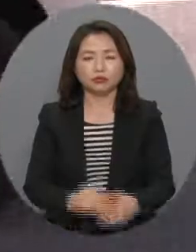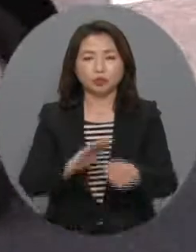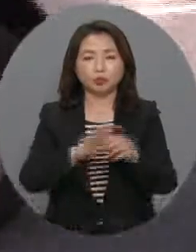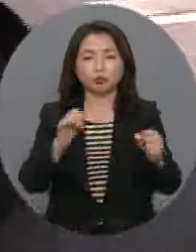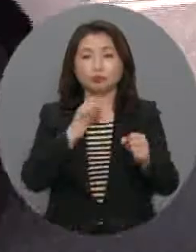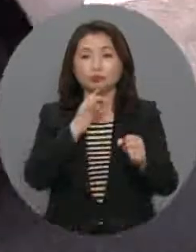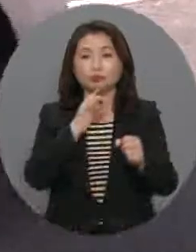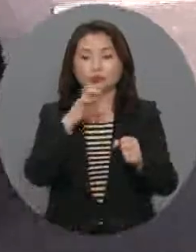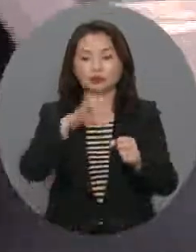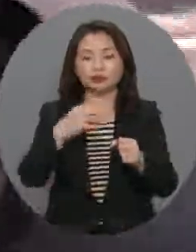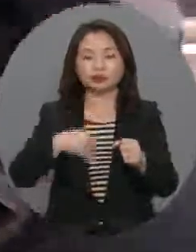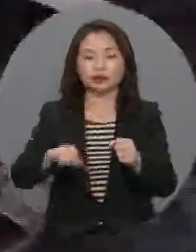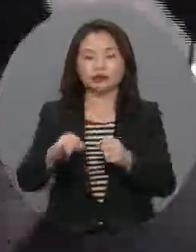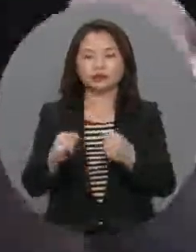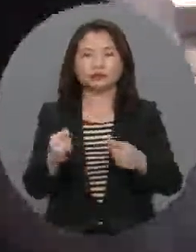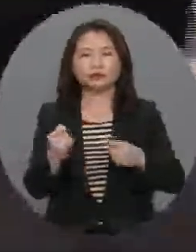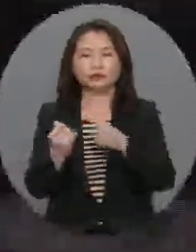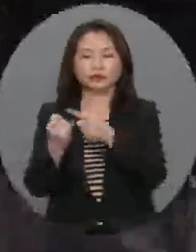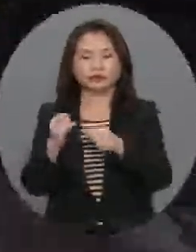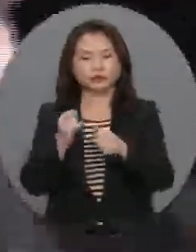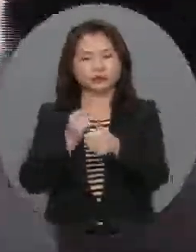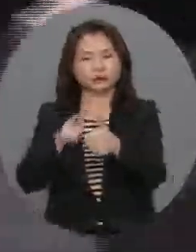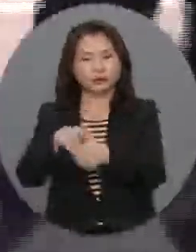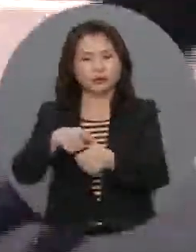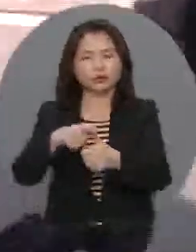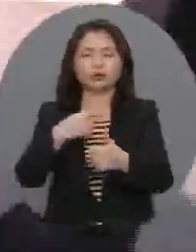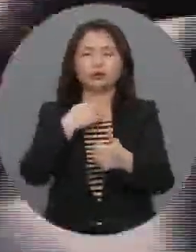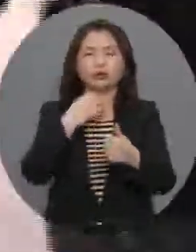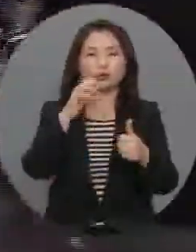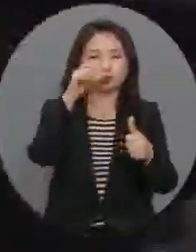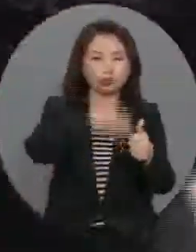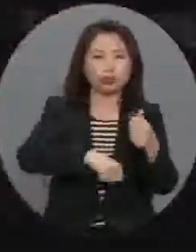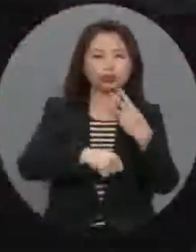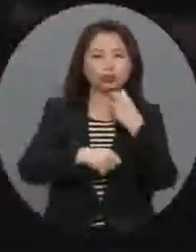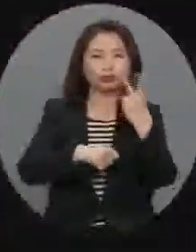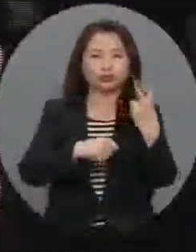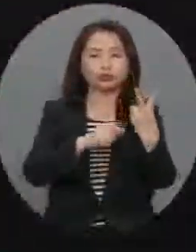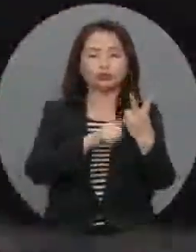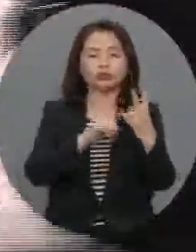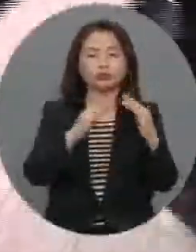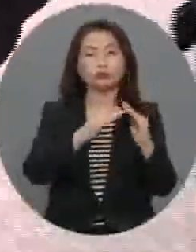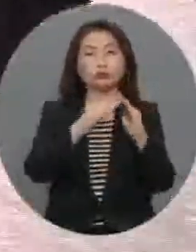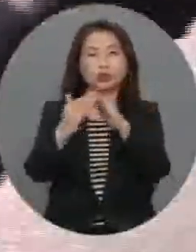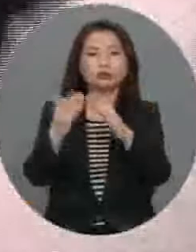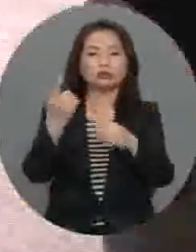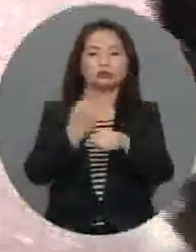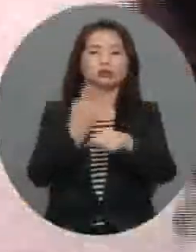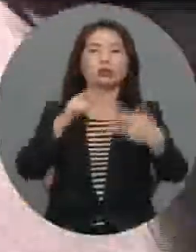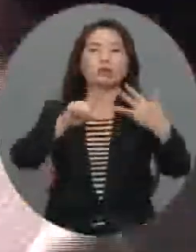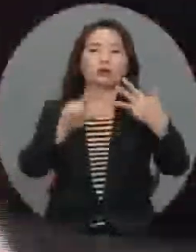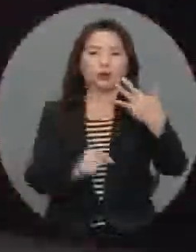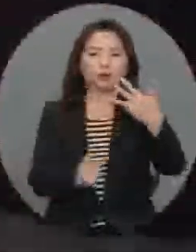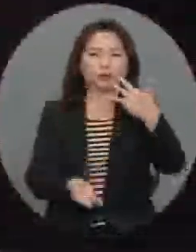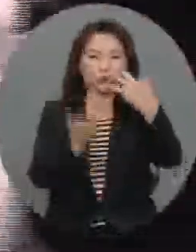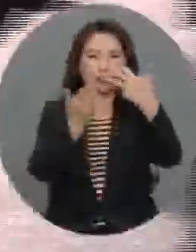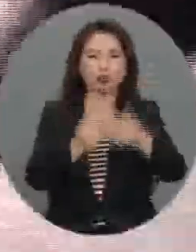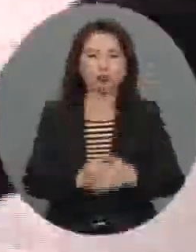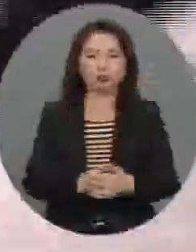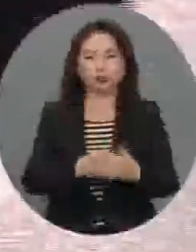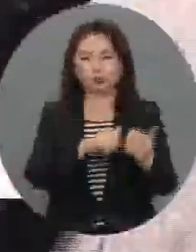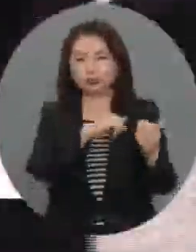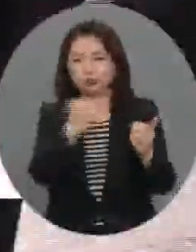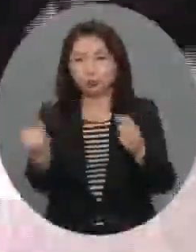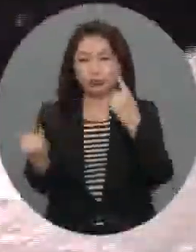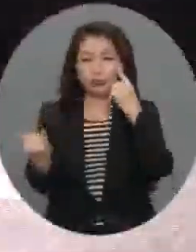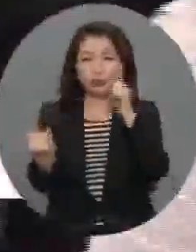경북 구미에서 딸을 살해한 혐의로 구속된 22살 A씨가 집을 떠난 건 지난해 8월 초쯤이었습니다. 숨진